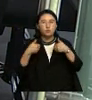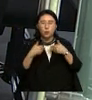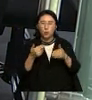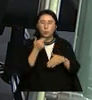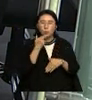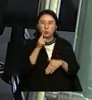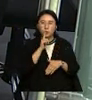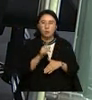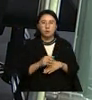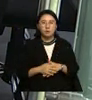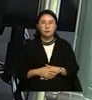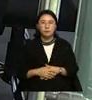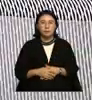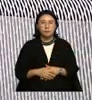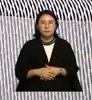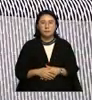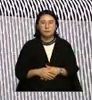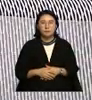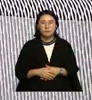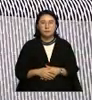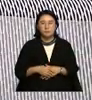필요가 없다는 겁니다.